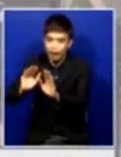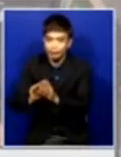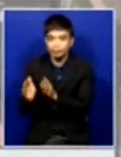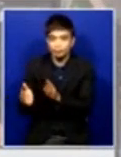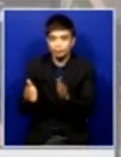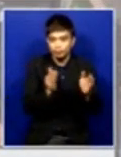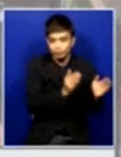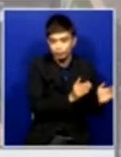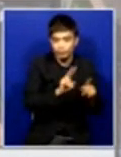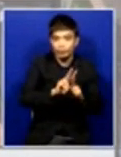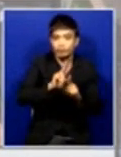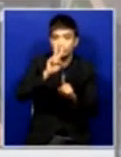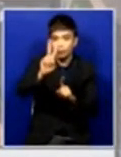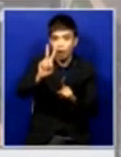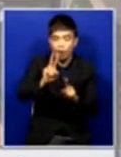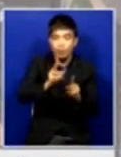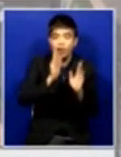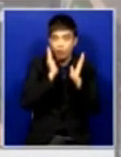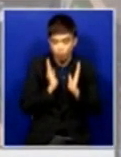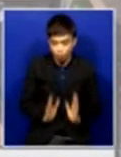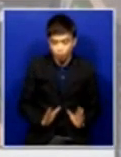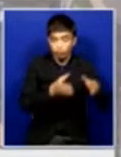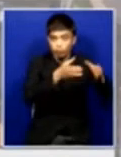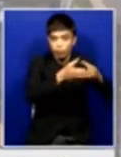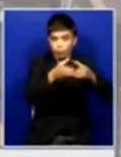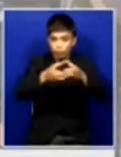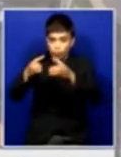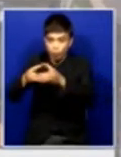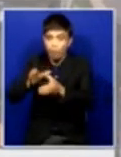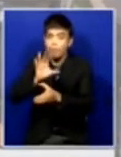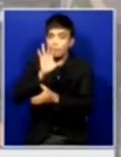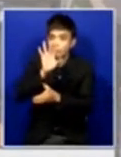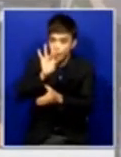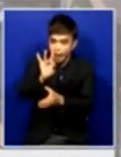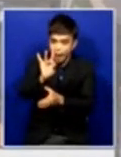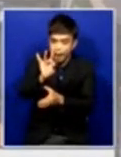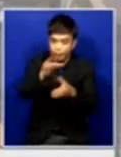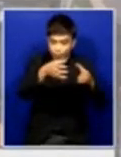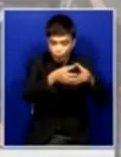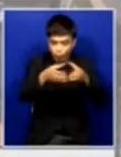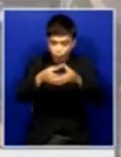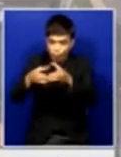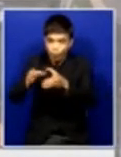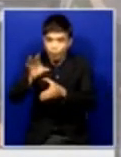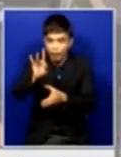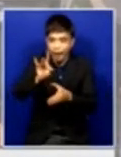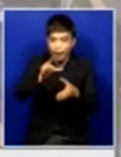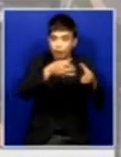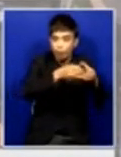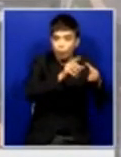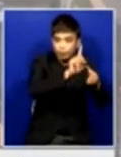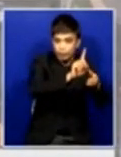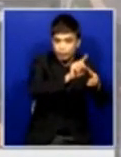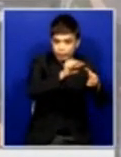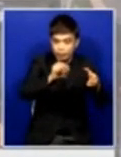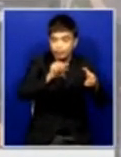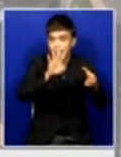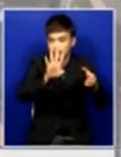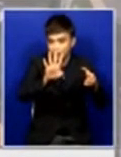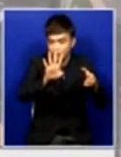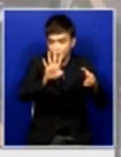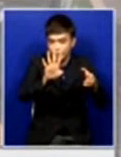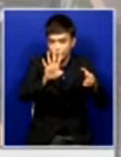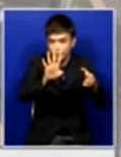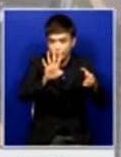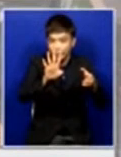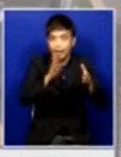กลุ่มบุคคล8กลุ่มที่ทางรัฐบาลนั้นได้แถลงไปแล้วครับท่านประธานว่ามีกลุ่มใดบ้างกลุ่มที่1ถึงกลุ่มที่4นั้นได้มีการเยีย